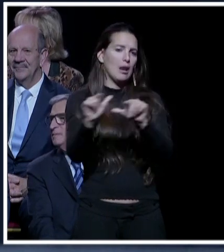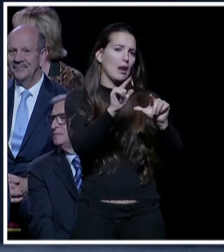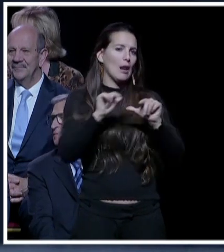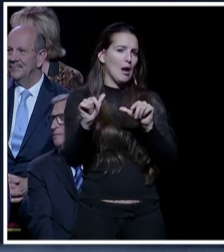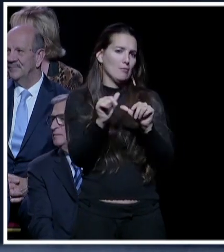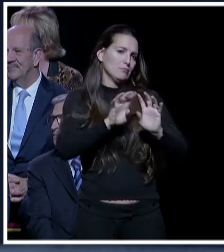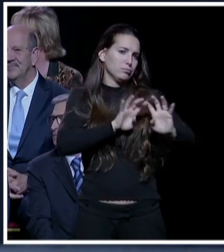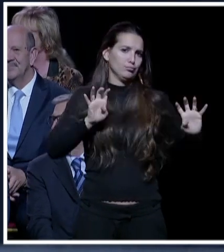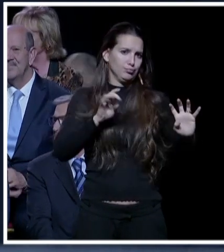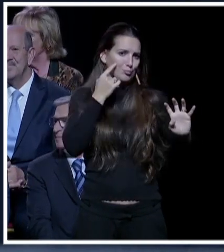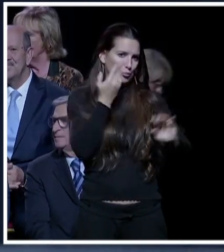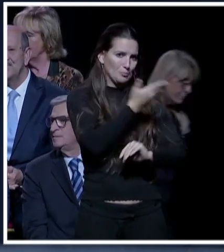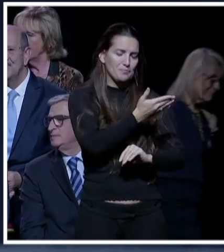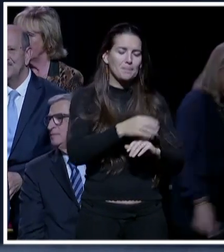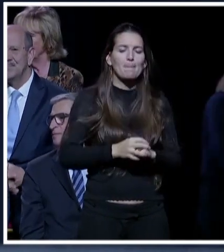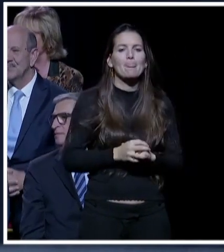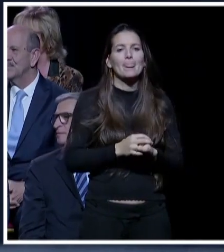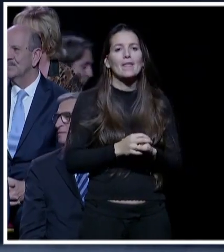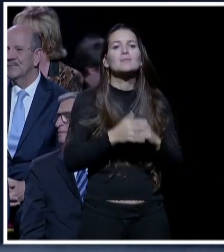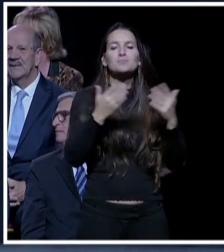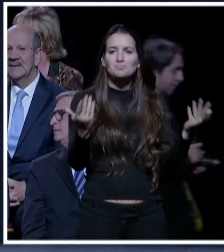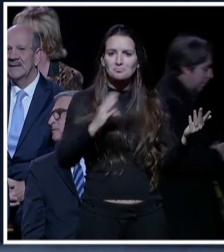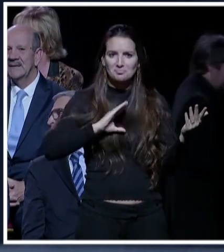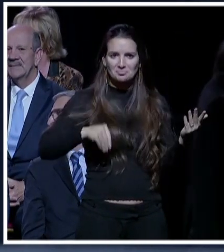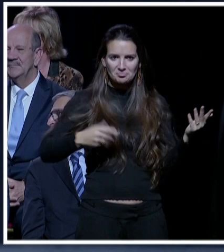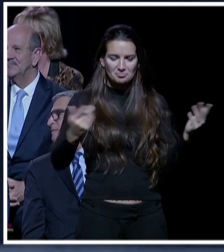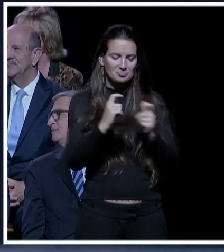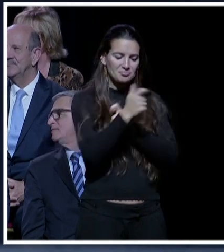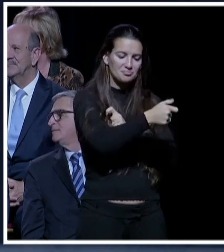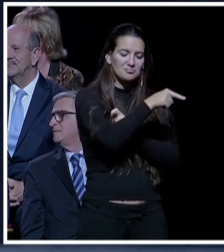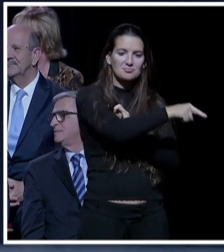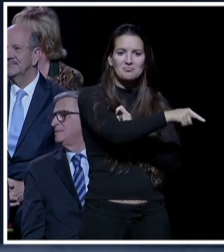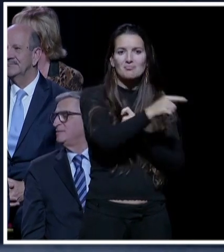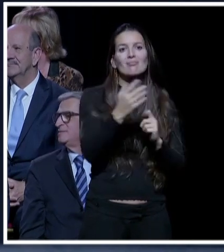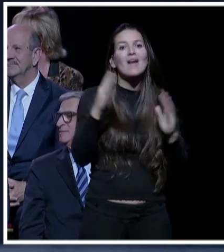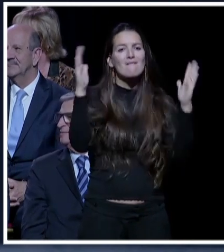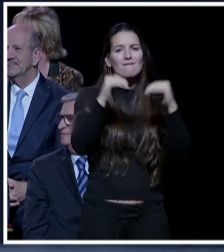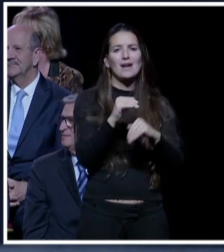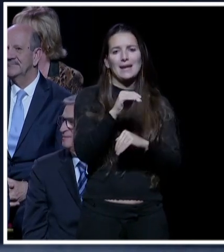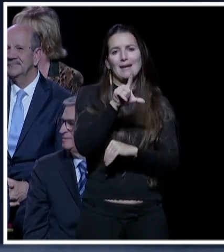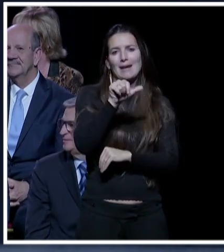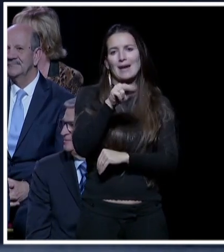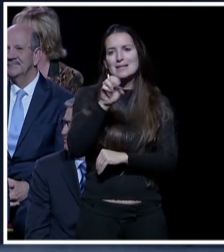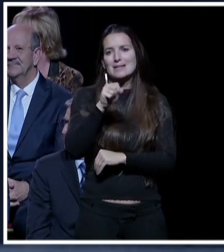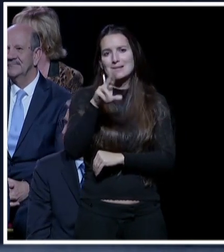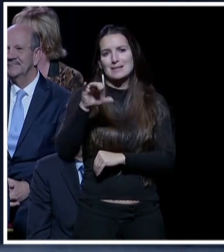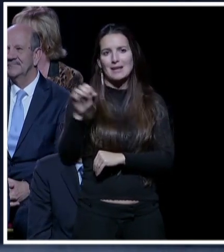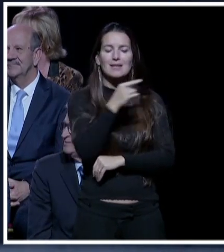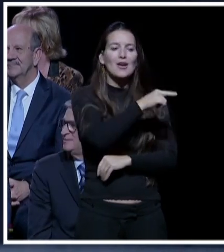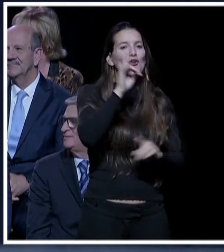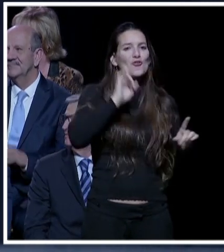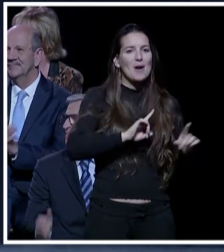bon, en tout cas, pour notre cérémonie. Ensuite, eh bien, toujours la vallée de la Siagne, il y a une équipe d'une efficacité exceptionnelle, c'est Florence